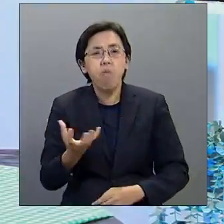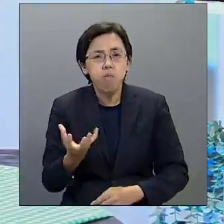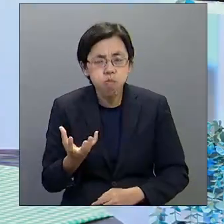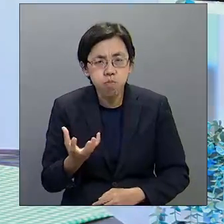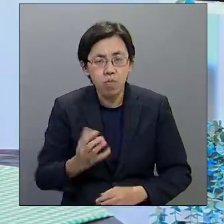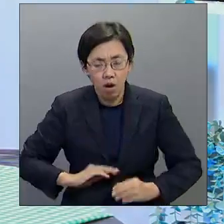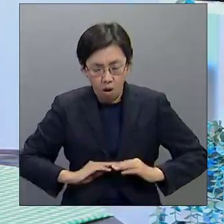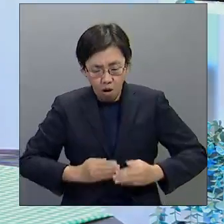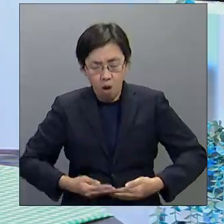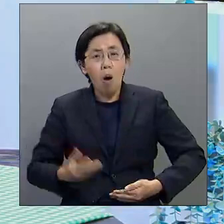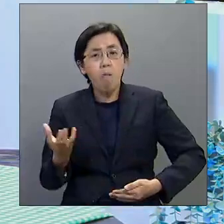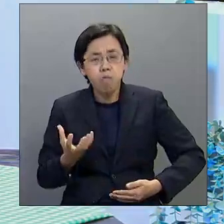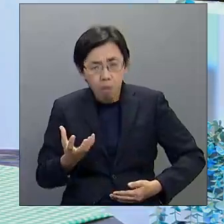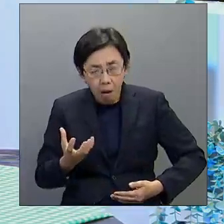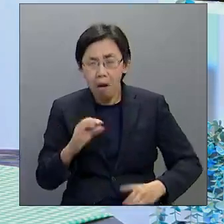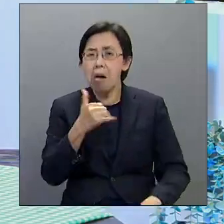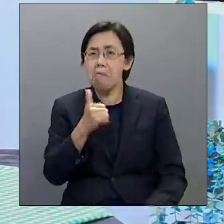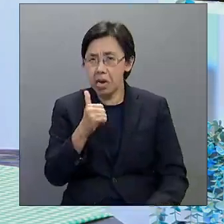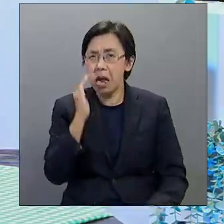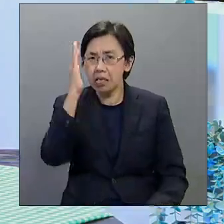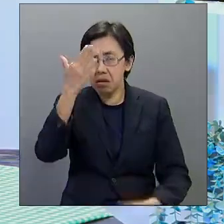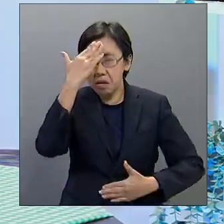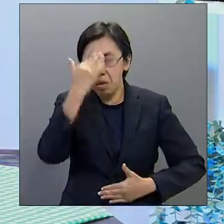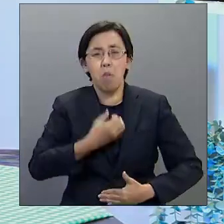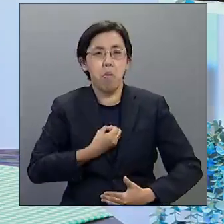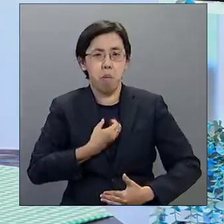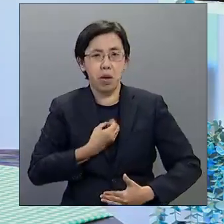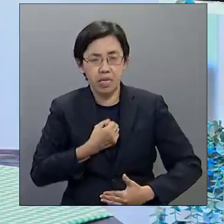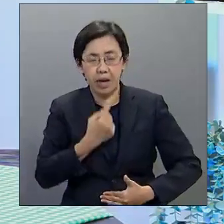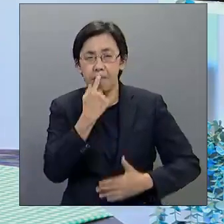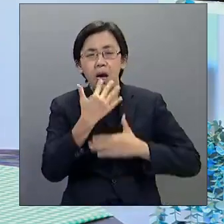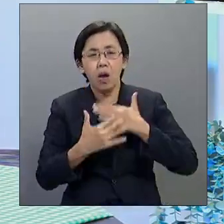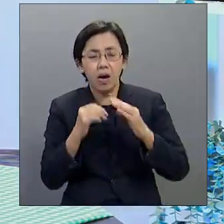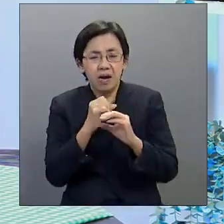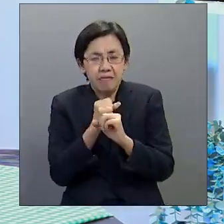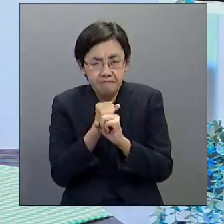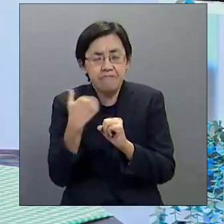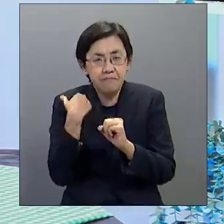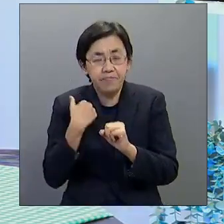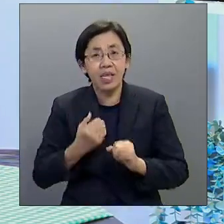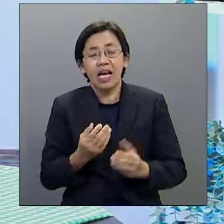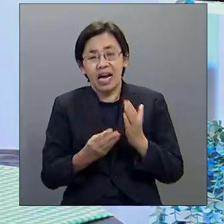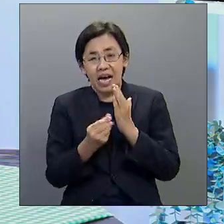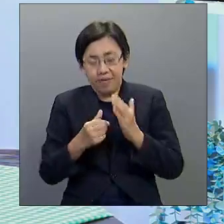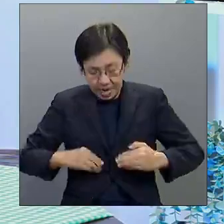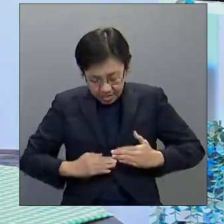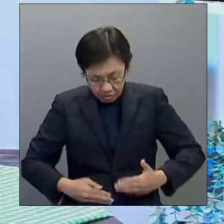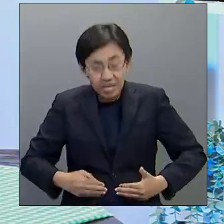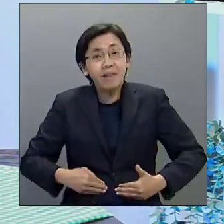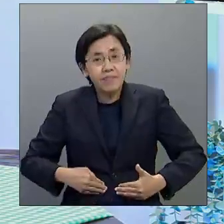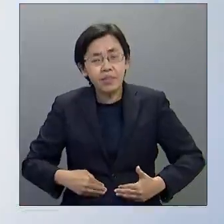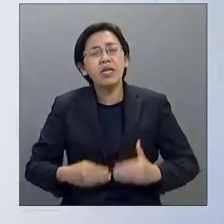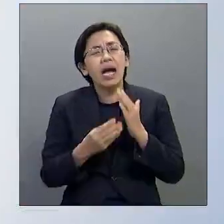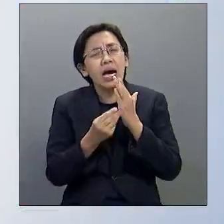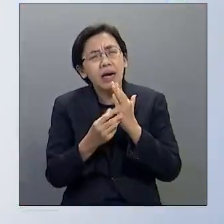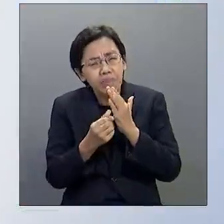นลงพุงนะครับก็จะมีความเสี่ยงสูงต่อการเกิดโรคหัวใจและหลอดเลือดเพราะว่าเจ้าไขมันในช่องท้องเนี่ยมันสามารถที่จะเหนี่ยว